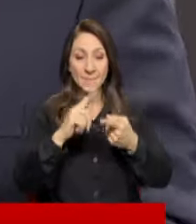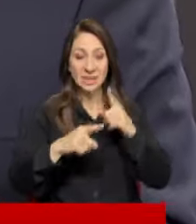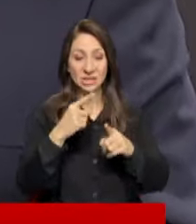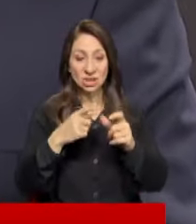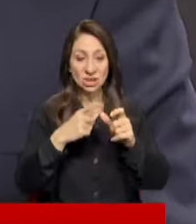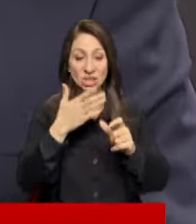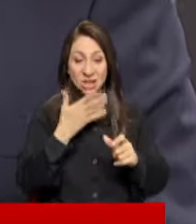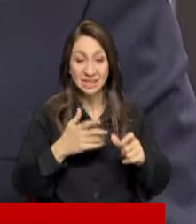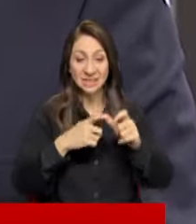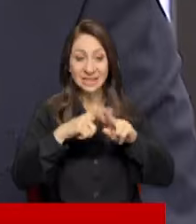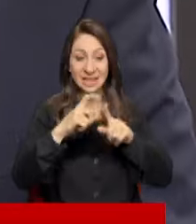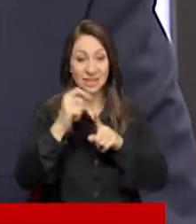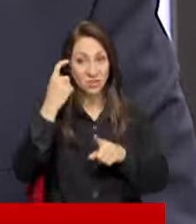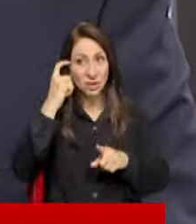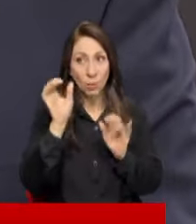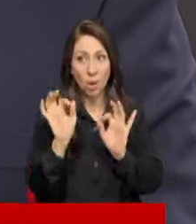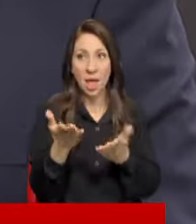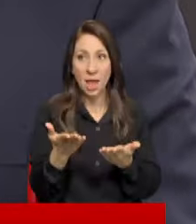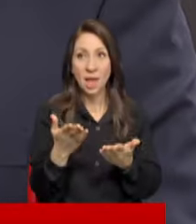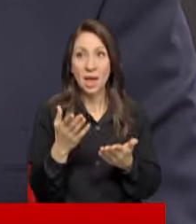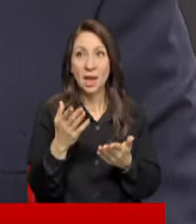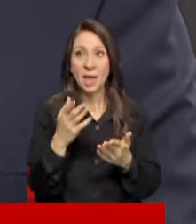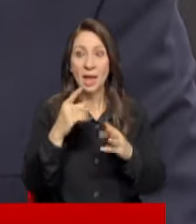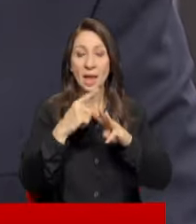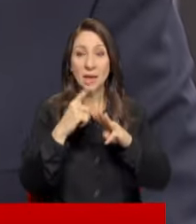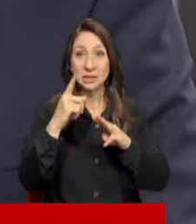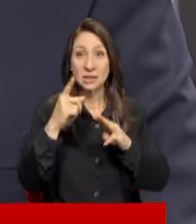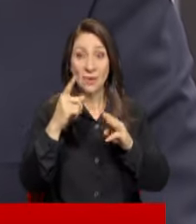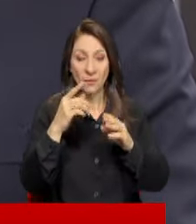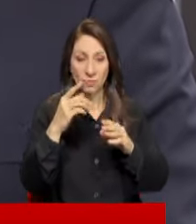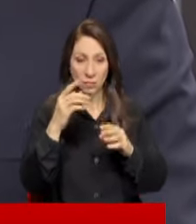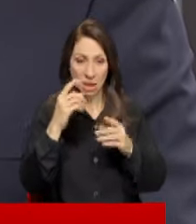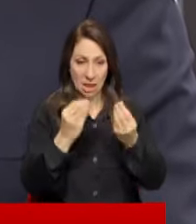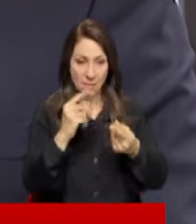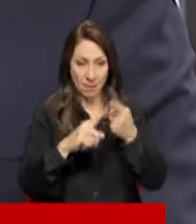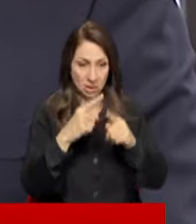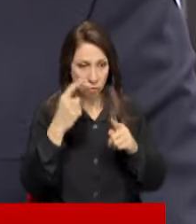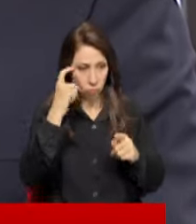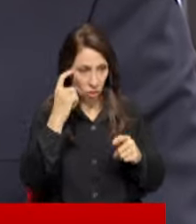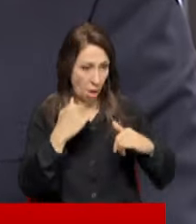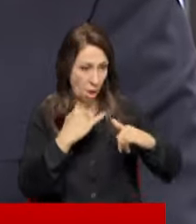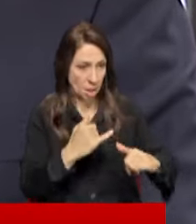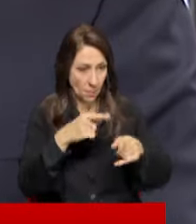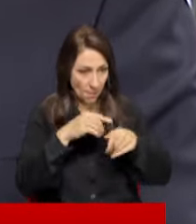Şeyh Said'le ilgili görüşü bu ve zaten de Ensarioğlu'na da. Siz parti görüşü doğrultusunda, paralelliğinde bir paylaşım yapıyorsunuz.